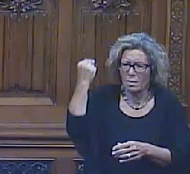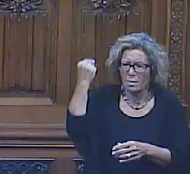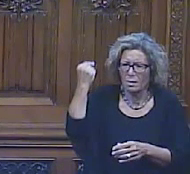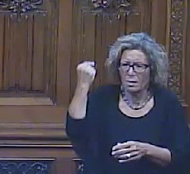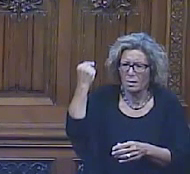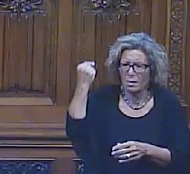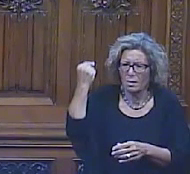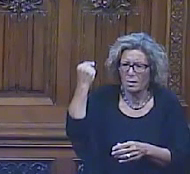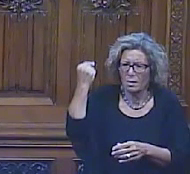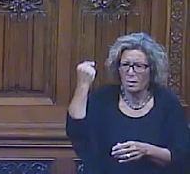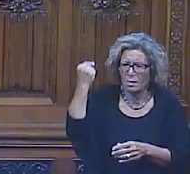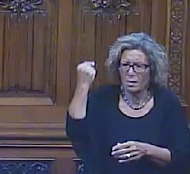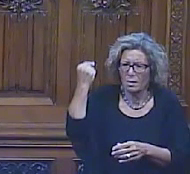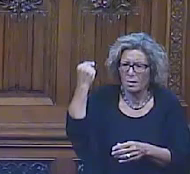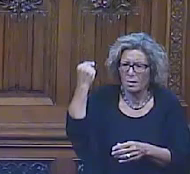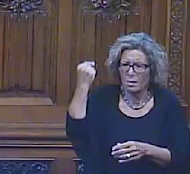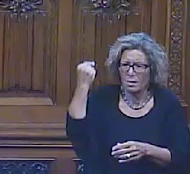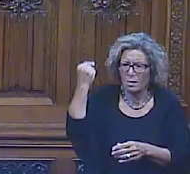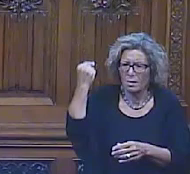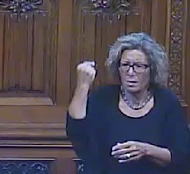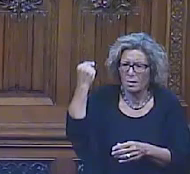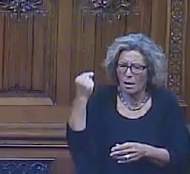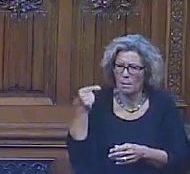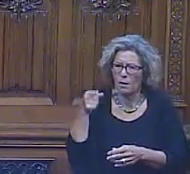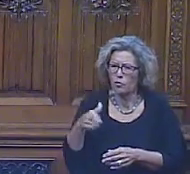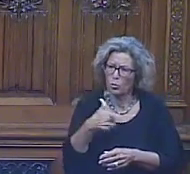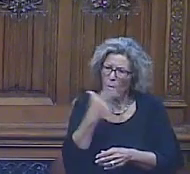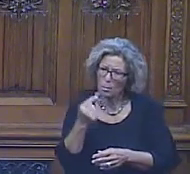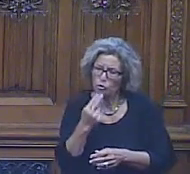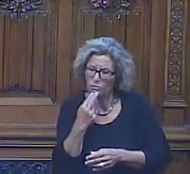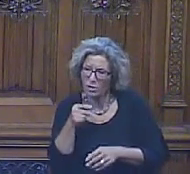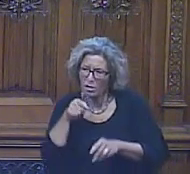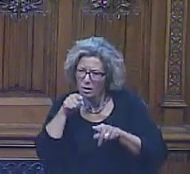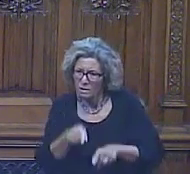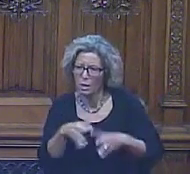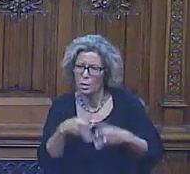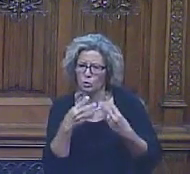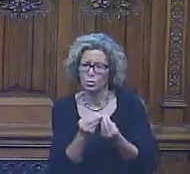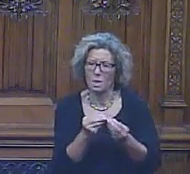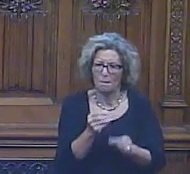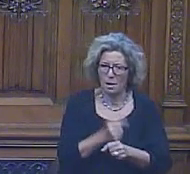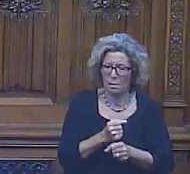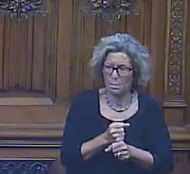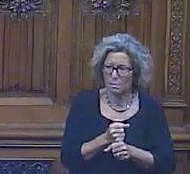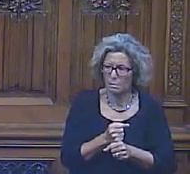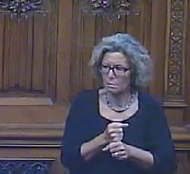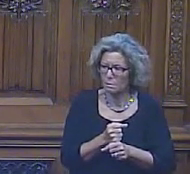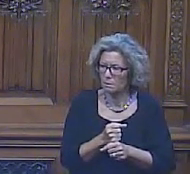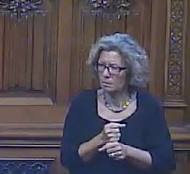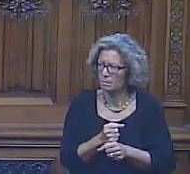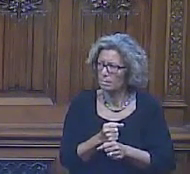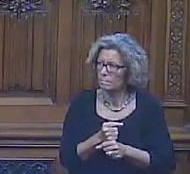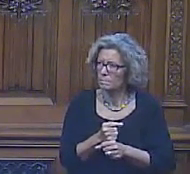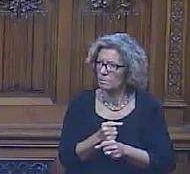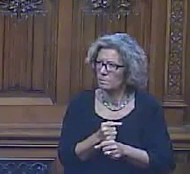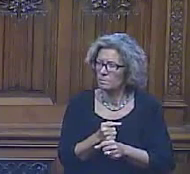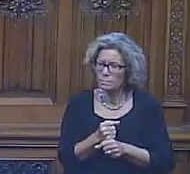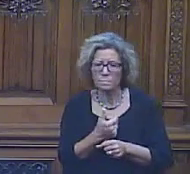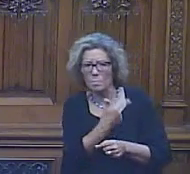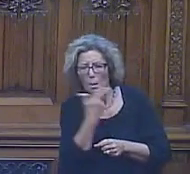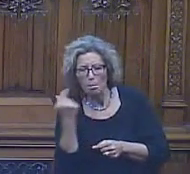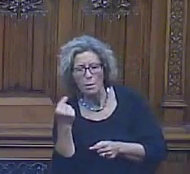Oft wissen wir nicht einmal die Vornamen der Menschen, mit denen wir hier zusammenarbeiten. Es sind